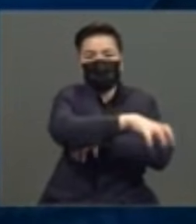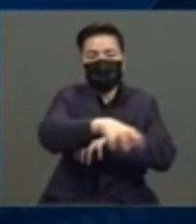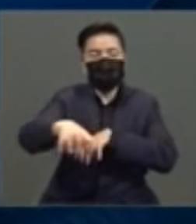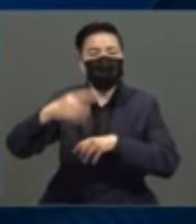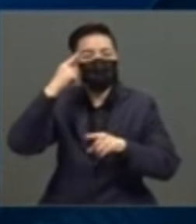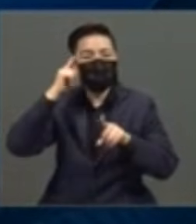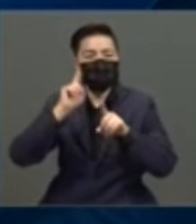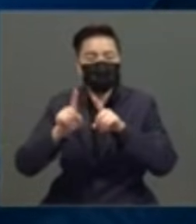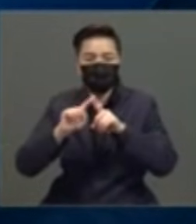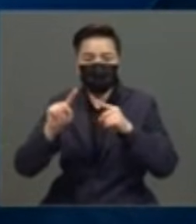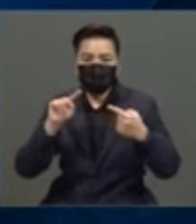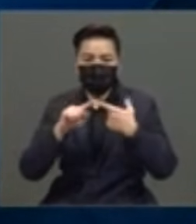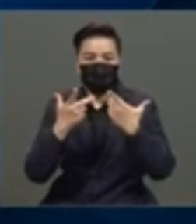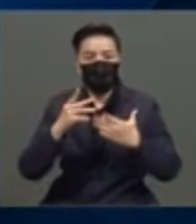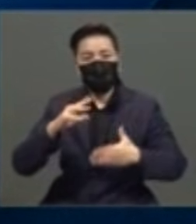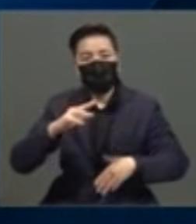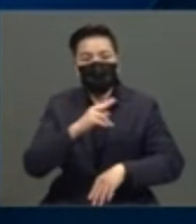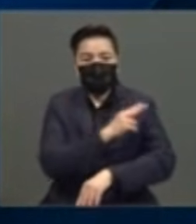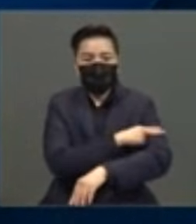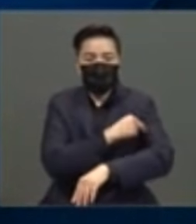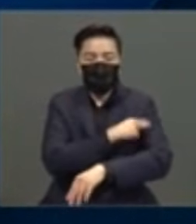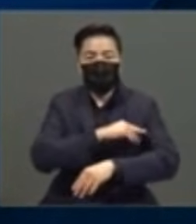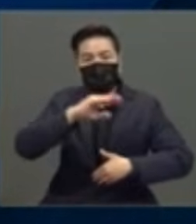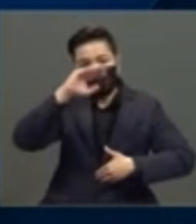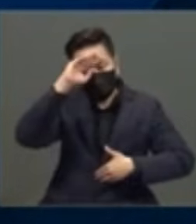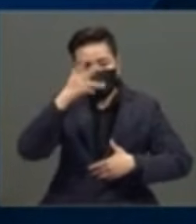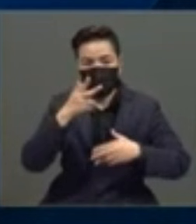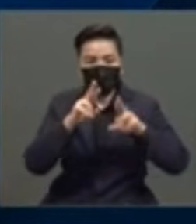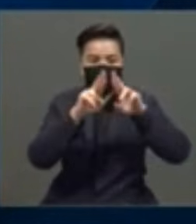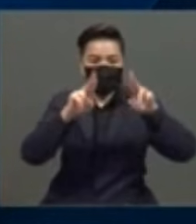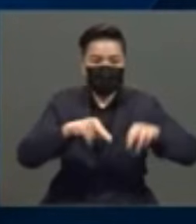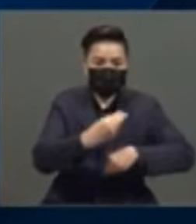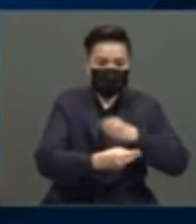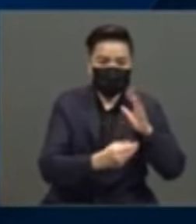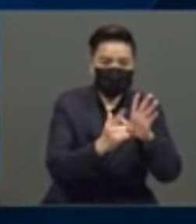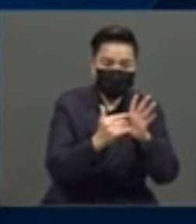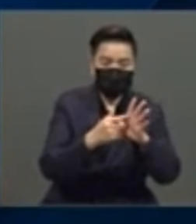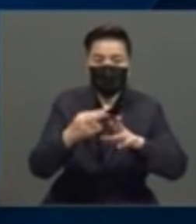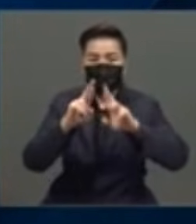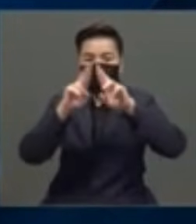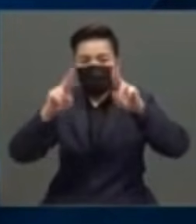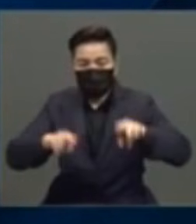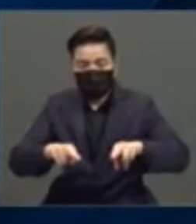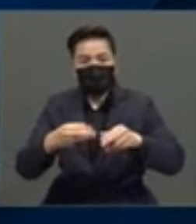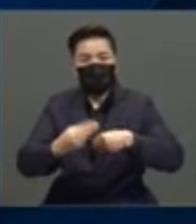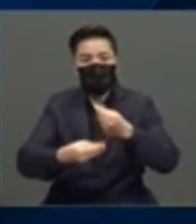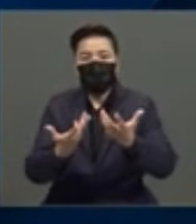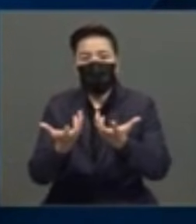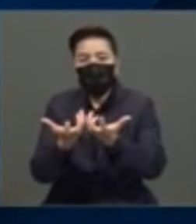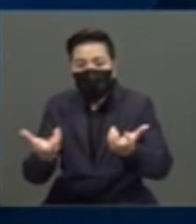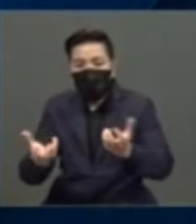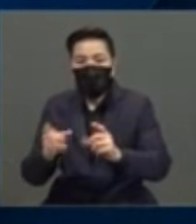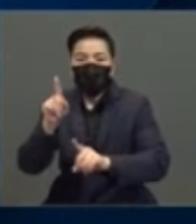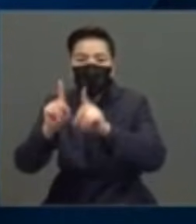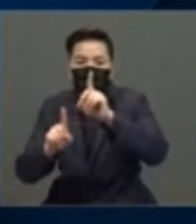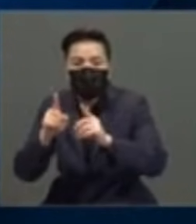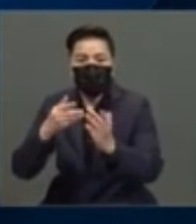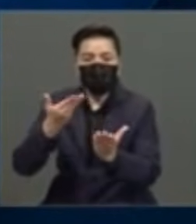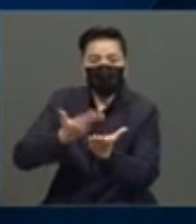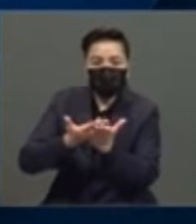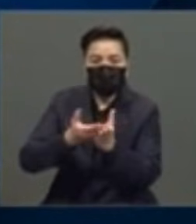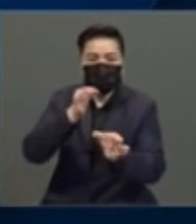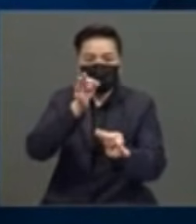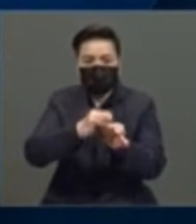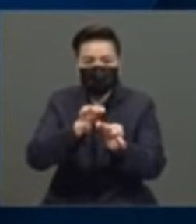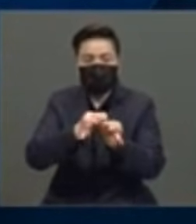ลินิกรักษาโรคร้านขายยาร้านทั่วไปโรงงานธุรกิจหลักทรัพย์ธุรกิจการเงินธ